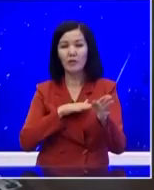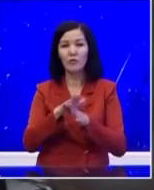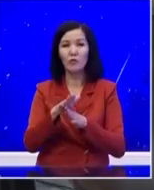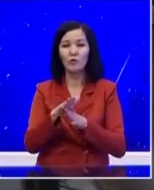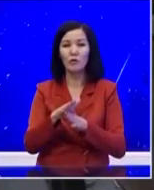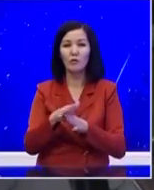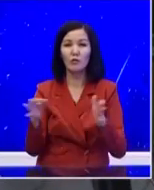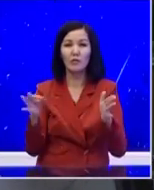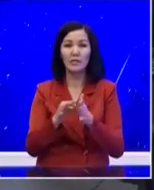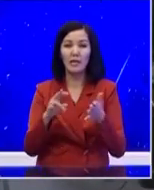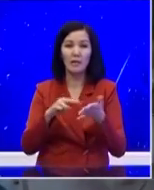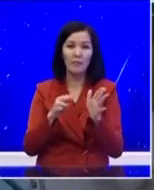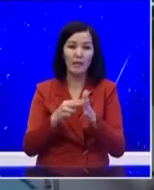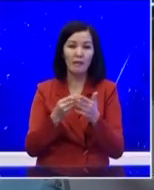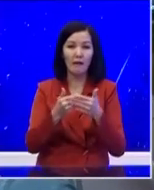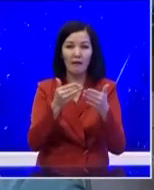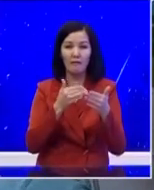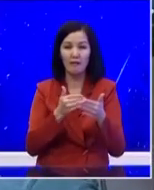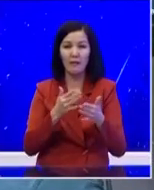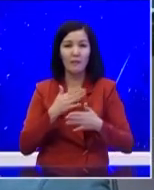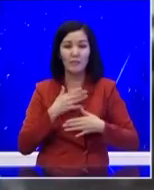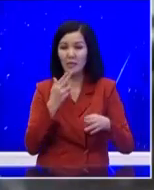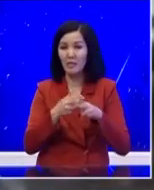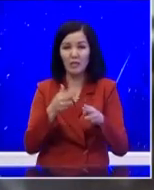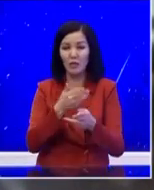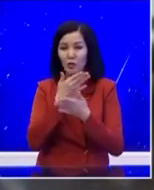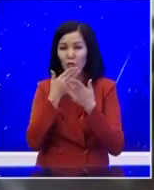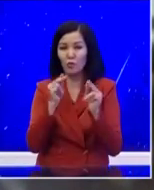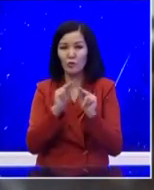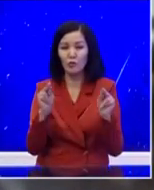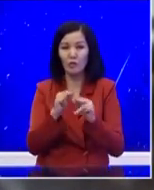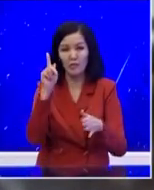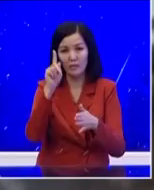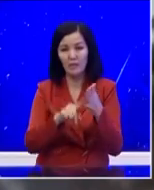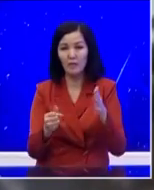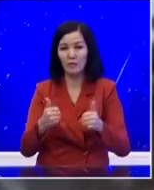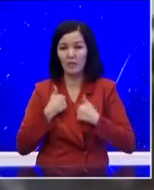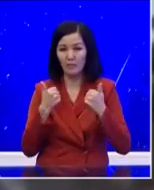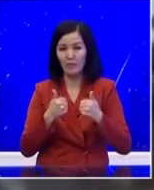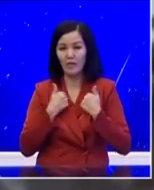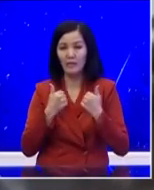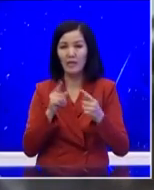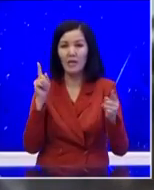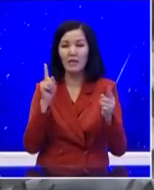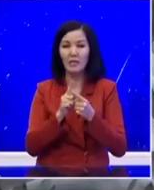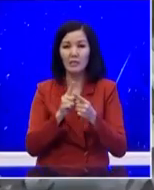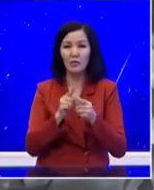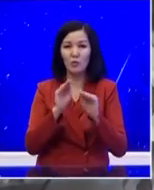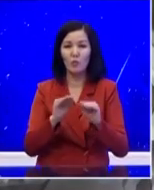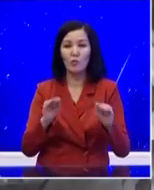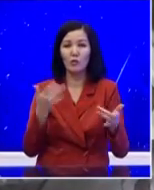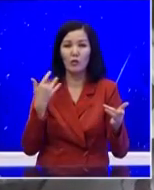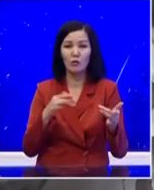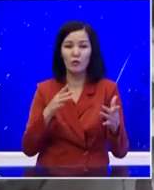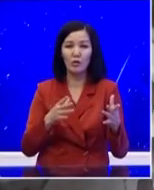нық мақсат қойған бала шәкірттер бізге ештеңе кедергі емес дейді. Ұстаздар артқан сенімді ақтауға талаптанады. Кездесу аясында оқушылар күй